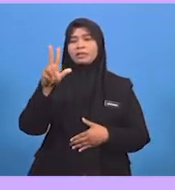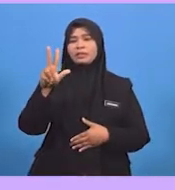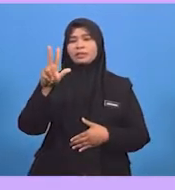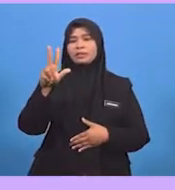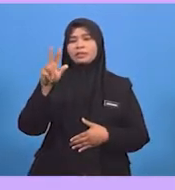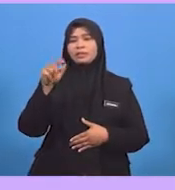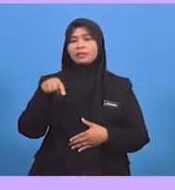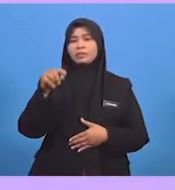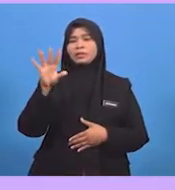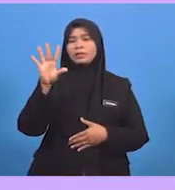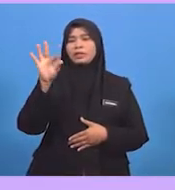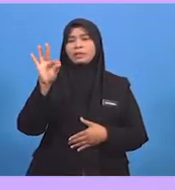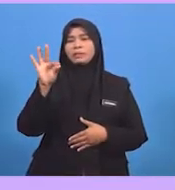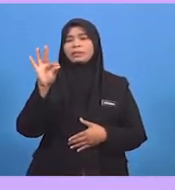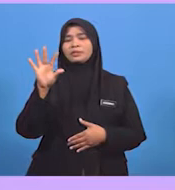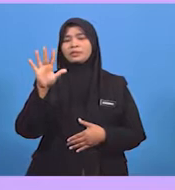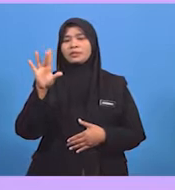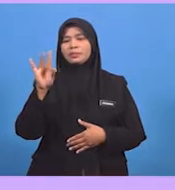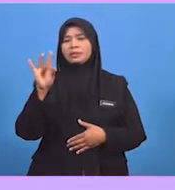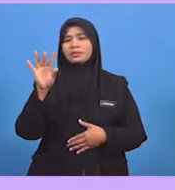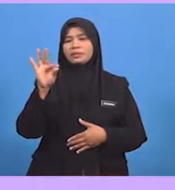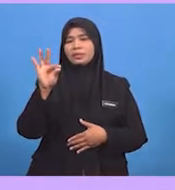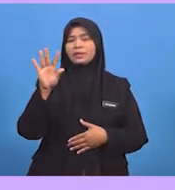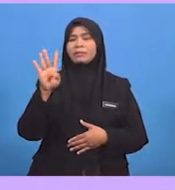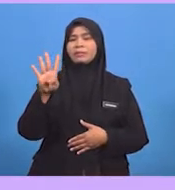RM3.894 sama dengan yen 100,000.